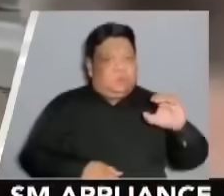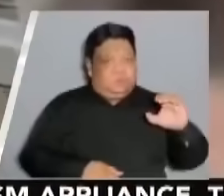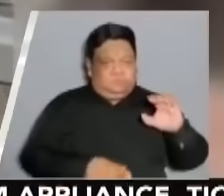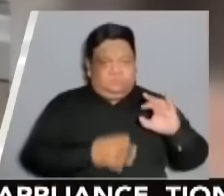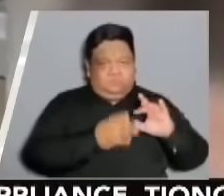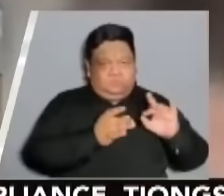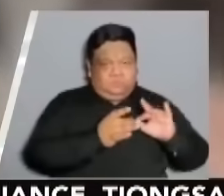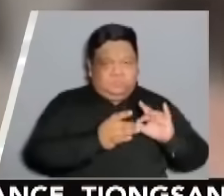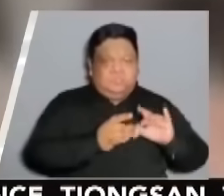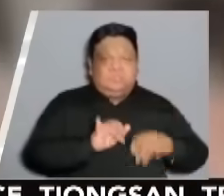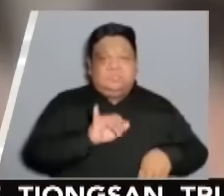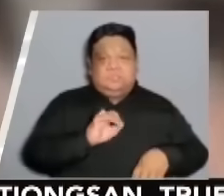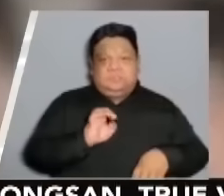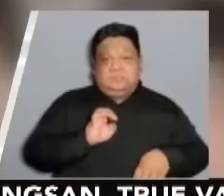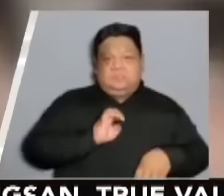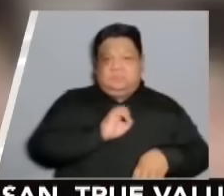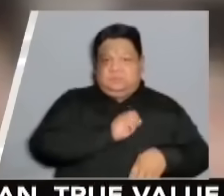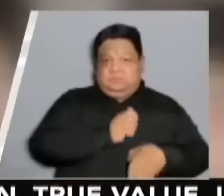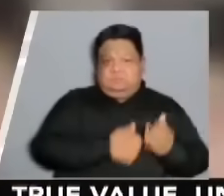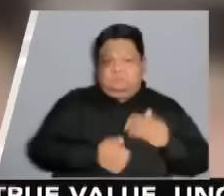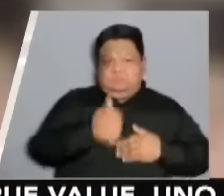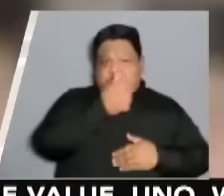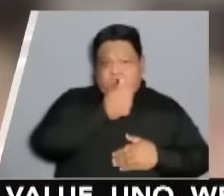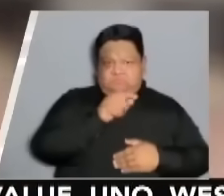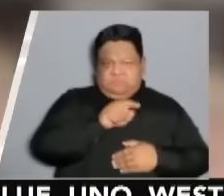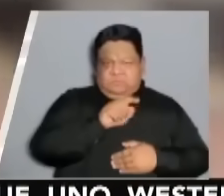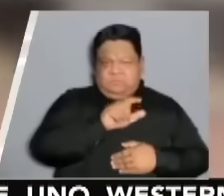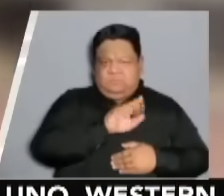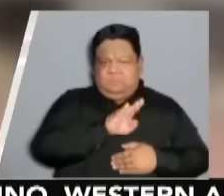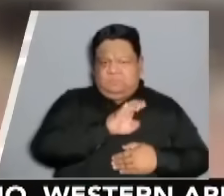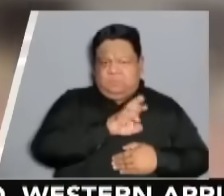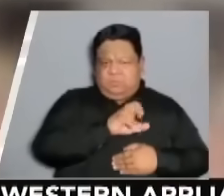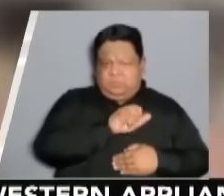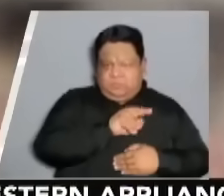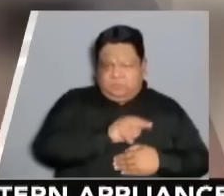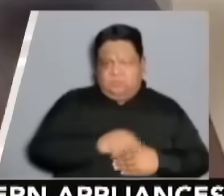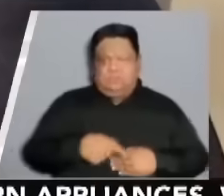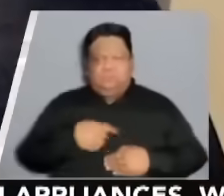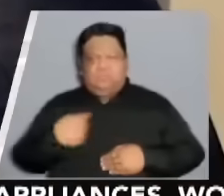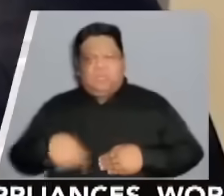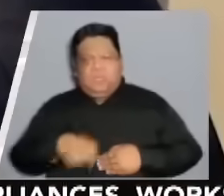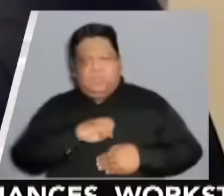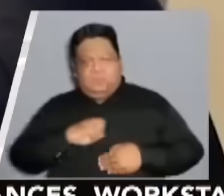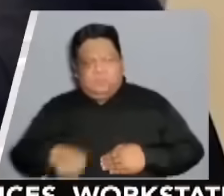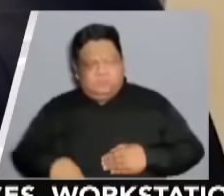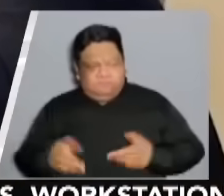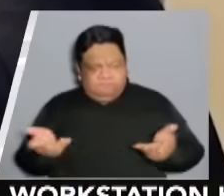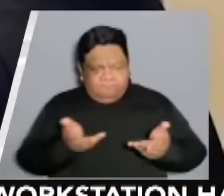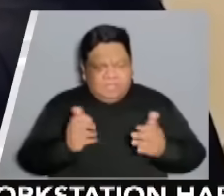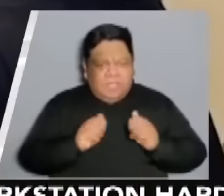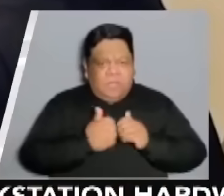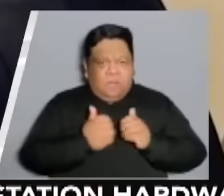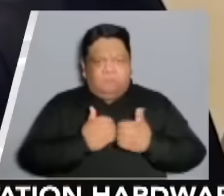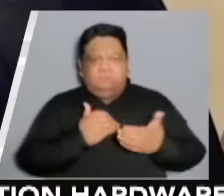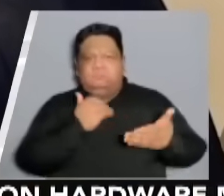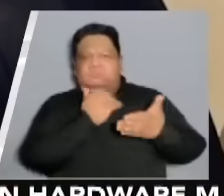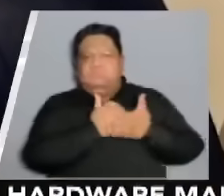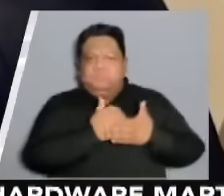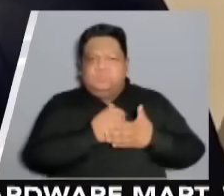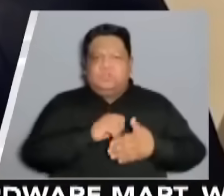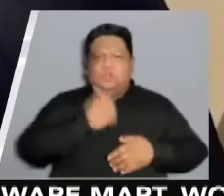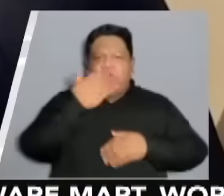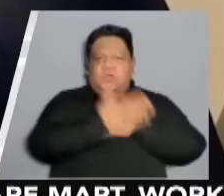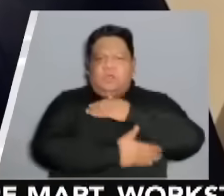Chinese Ambassador Huang Xilian para palakasin ang laban kontra transnational crime. Hinikilala rin daw ng China ang kampanya